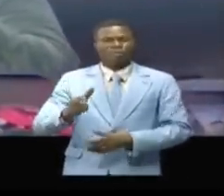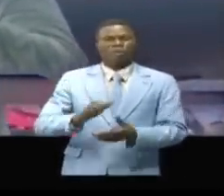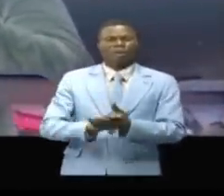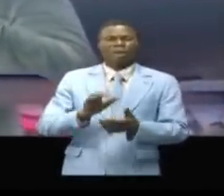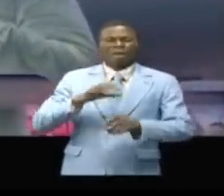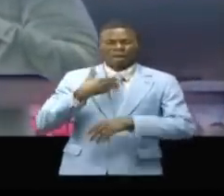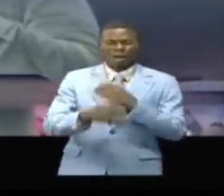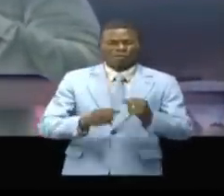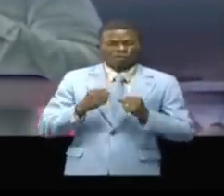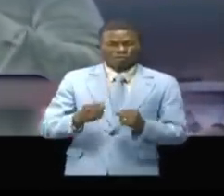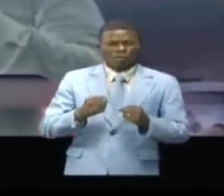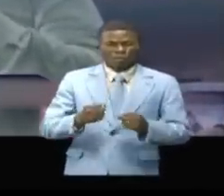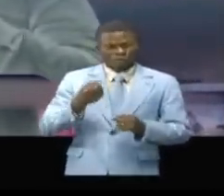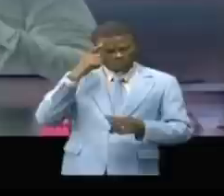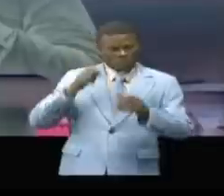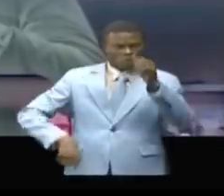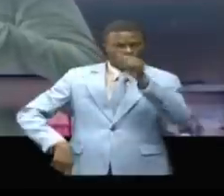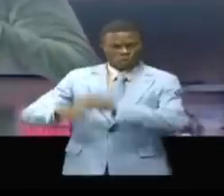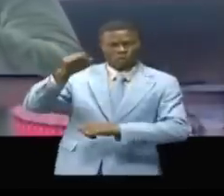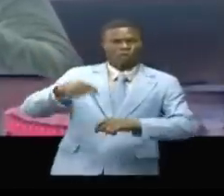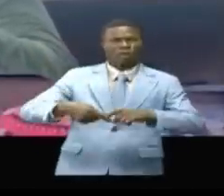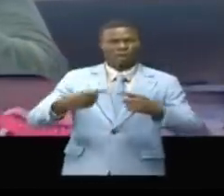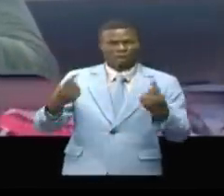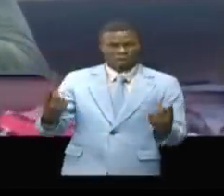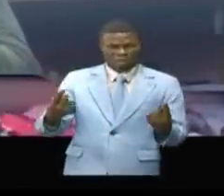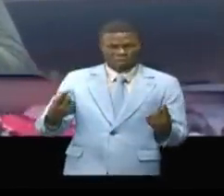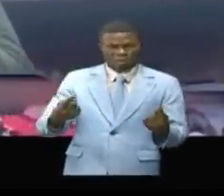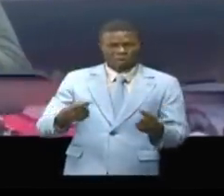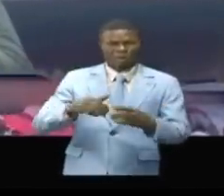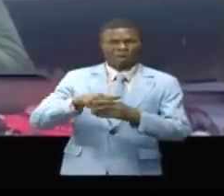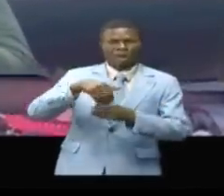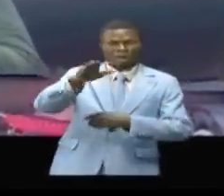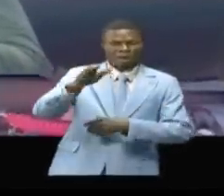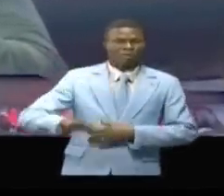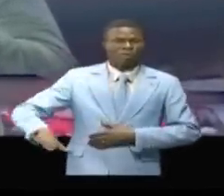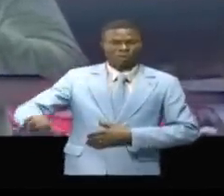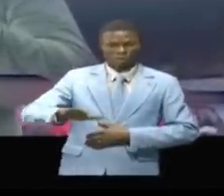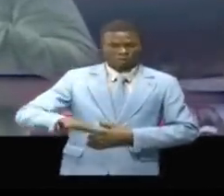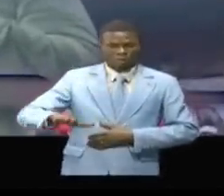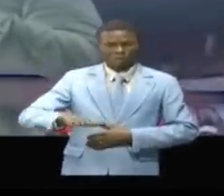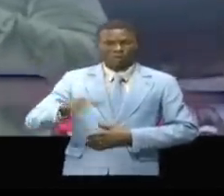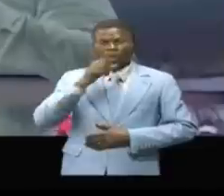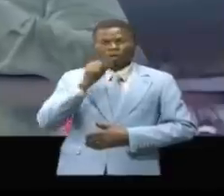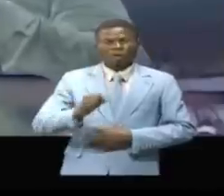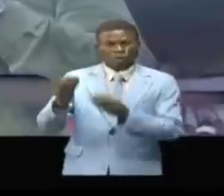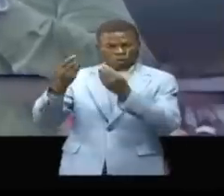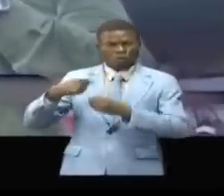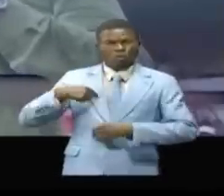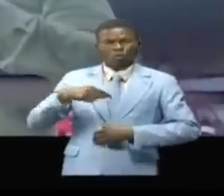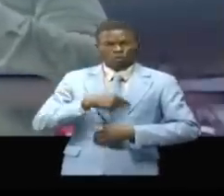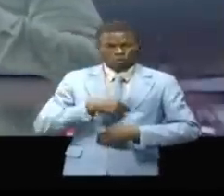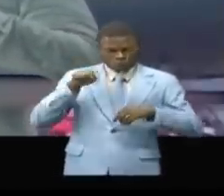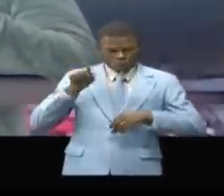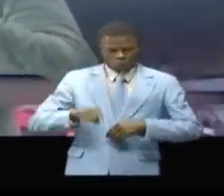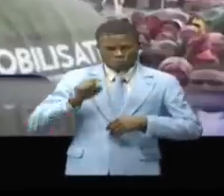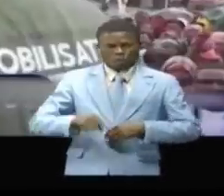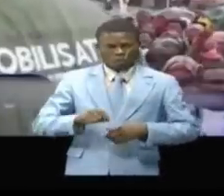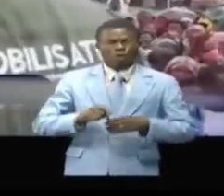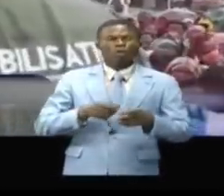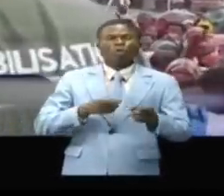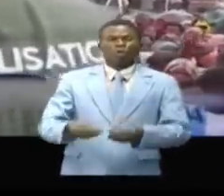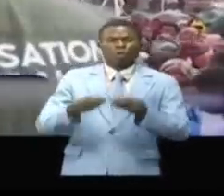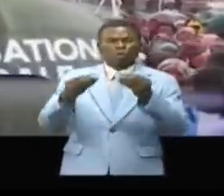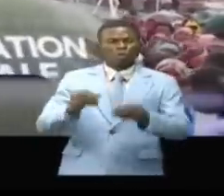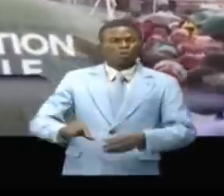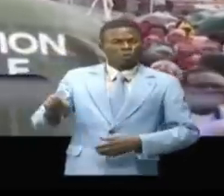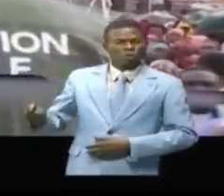les énergies pour repousser les rébellions hors de la nation nous léguée par les ancêtres et laquelle nous sommes contraints de léguer aux